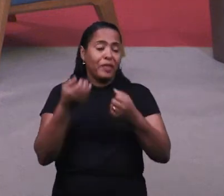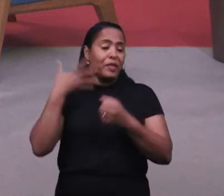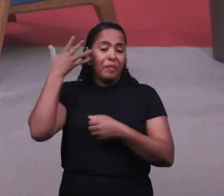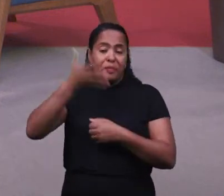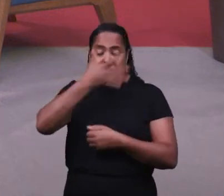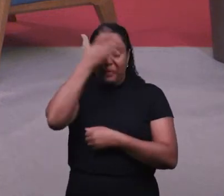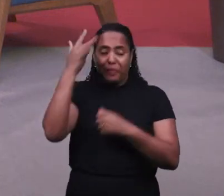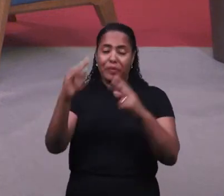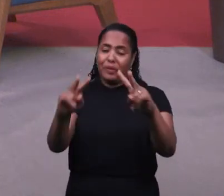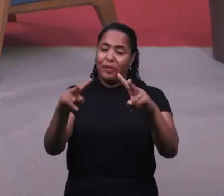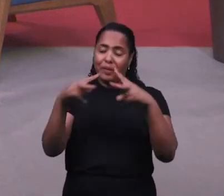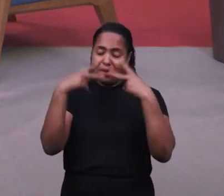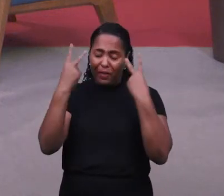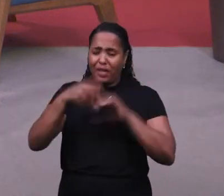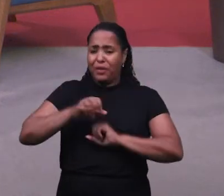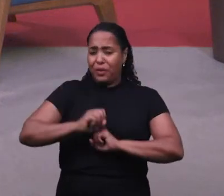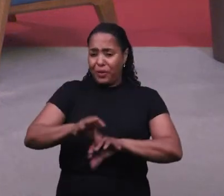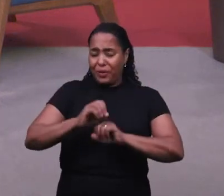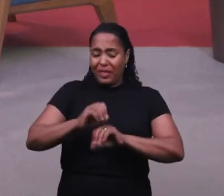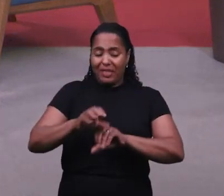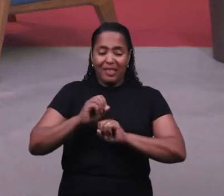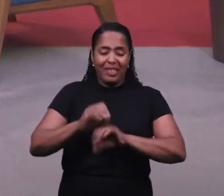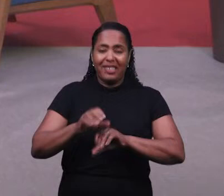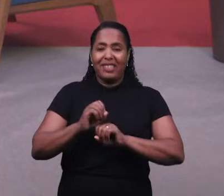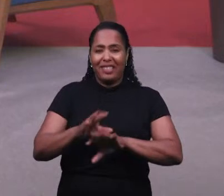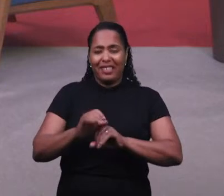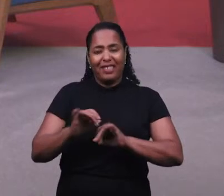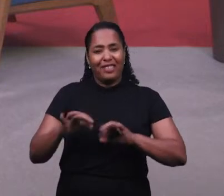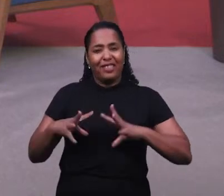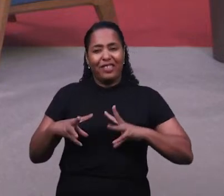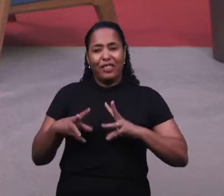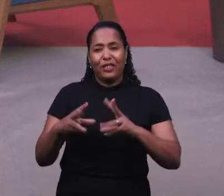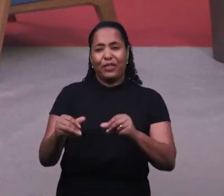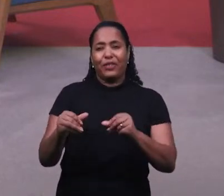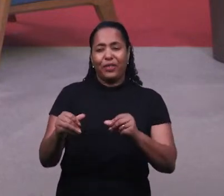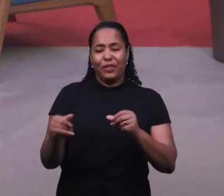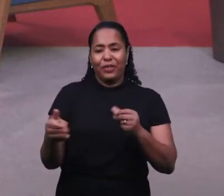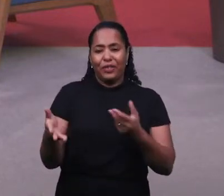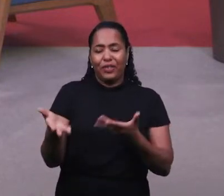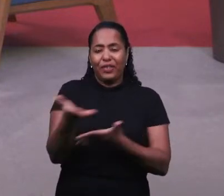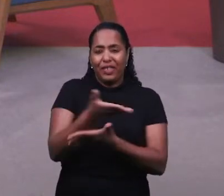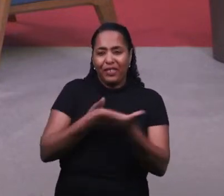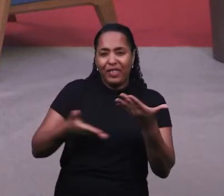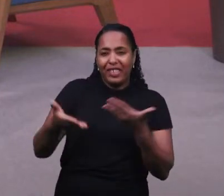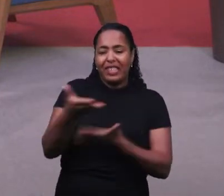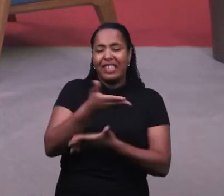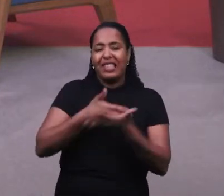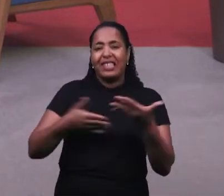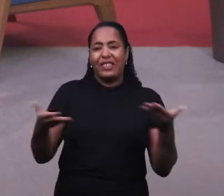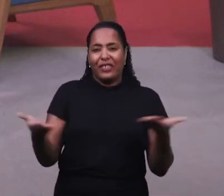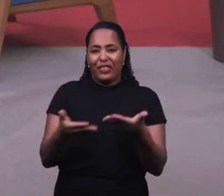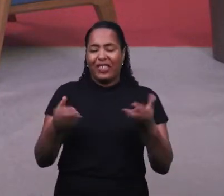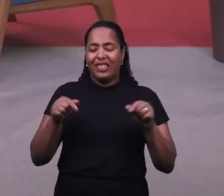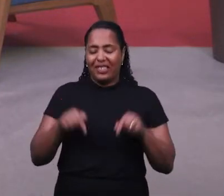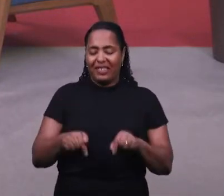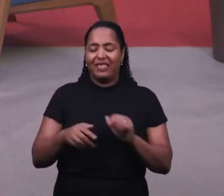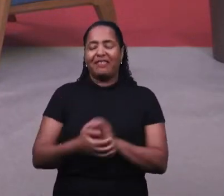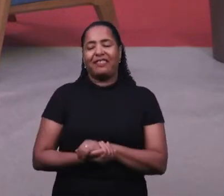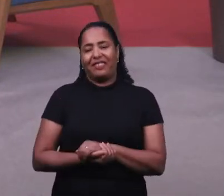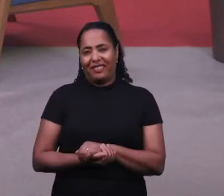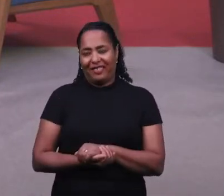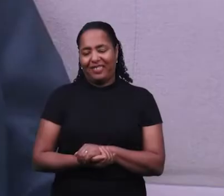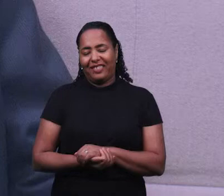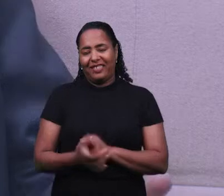que vous apportiez un message, une application de tout ce que nous avons parlé ici aux frères et sœurs qui nous assistent.